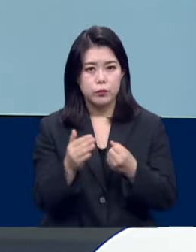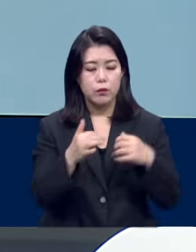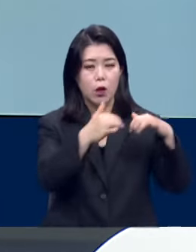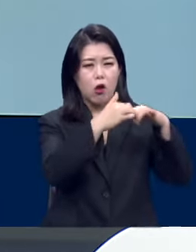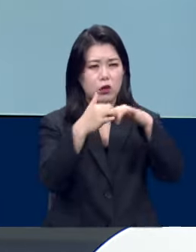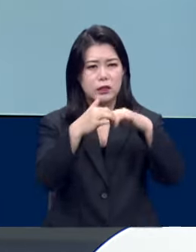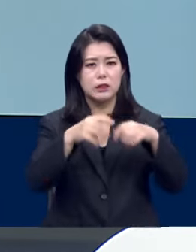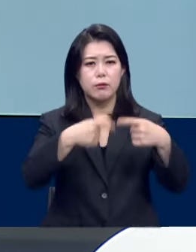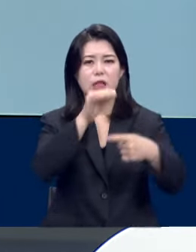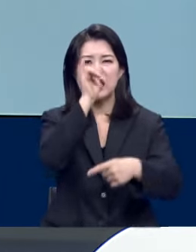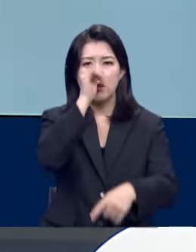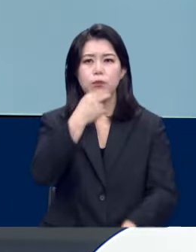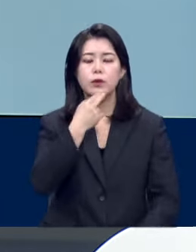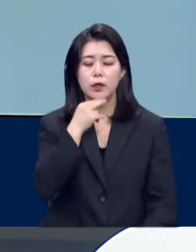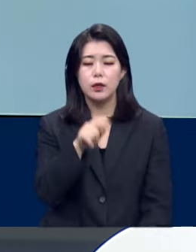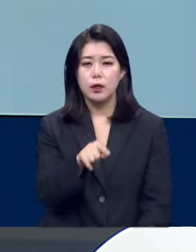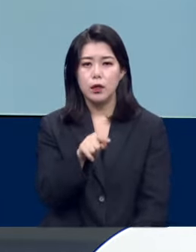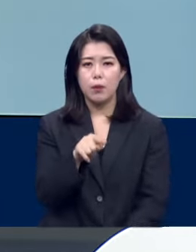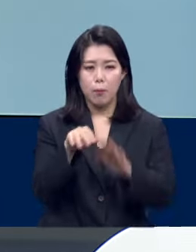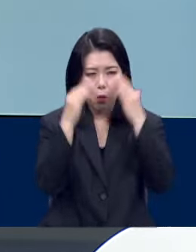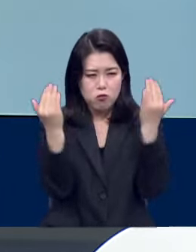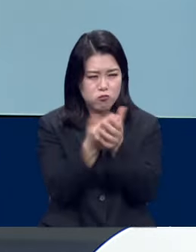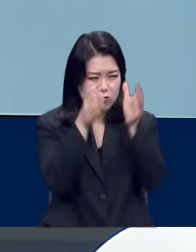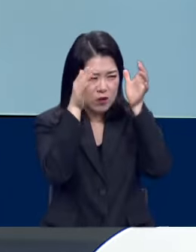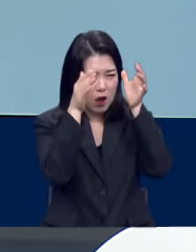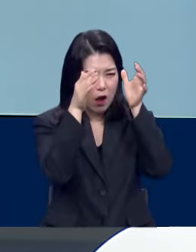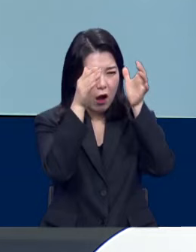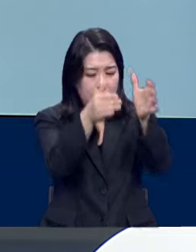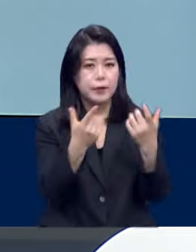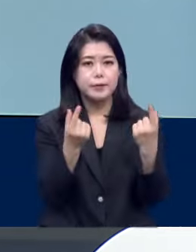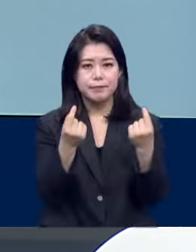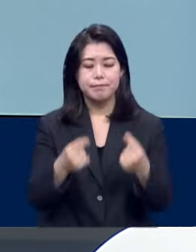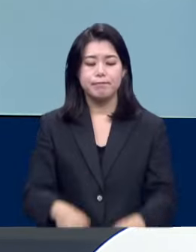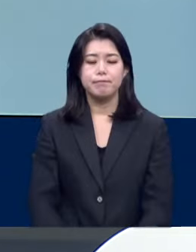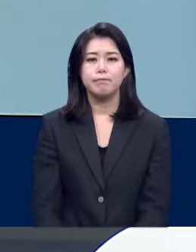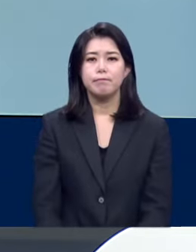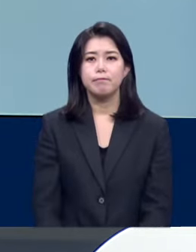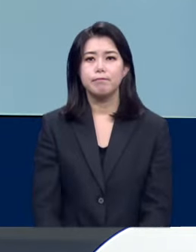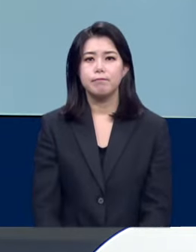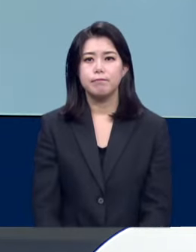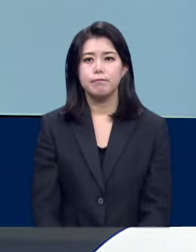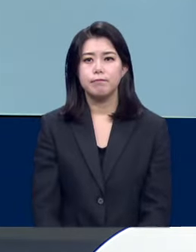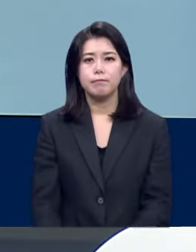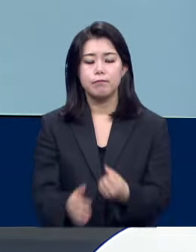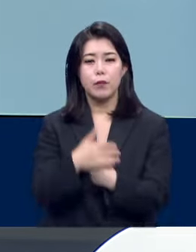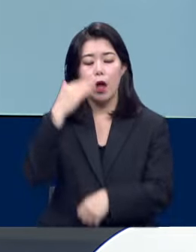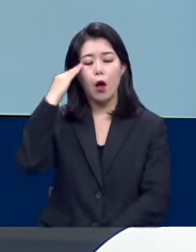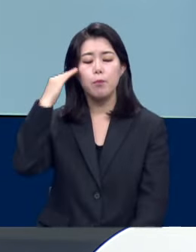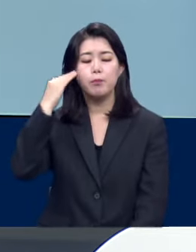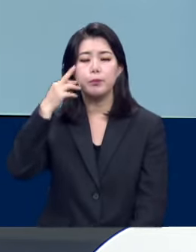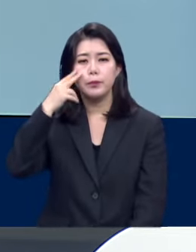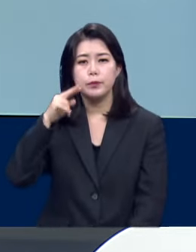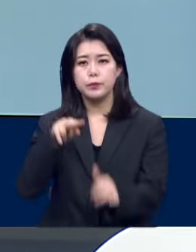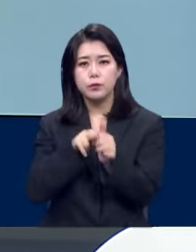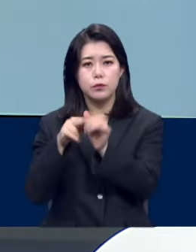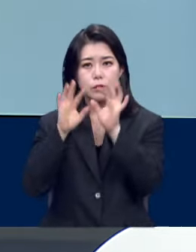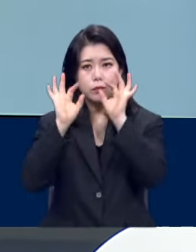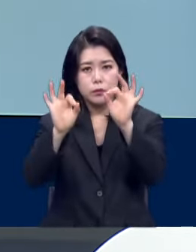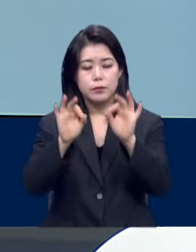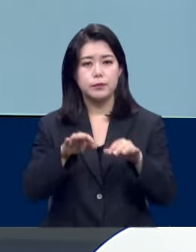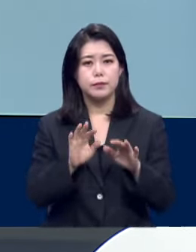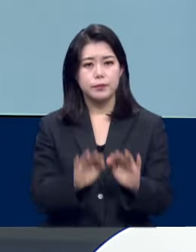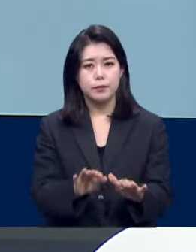참여하는지 업부를 지금 국제 사회가 다 주시해 지금 쳐다보고 있는 그런 상황인 겁니다 근데 지금이 한미 정보에 따르면 포병